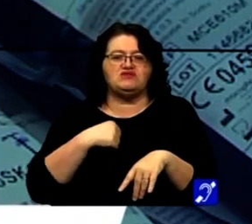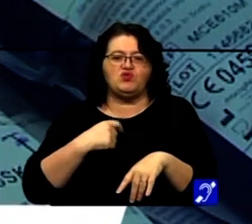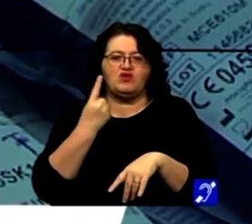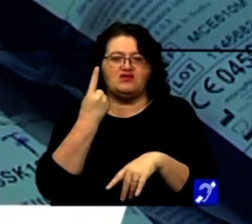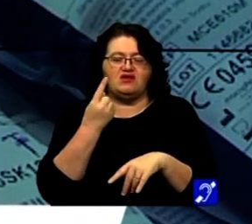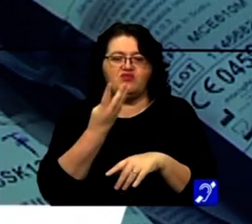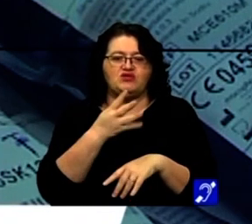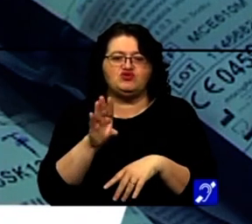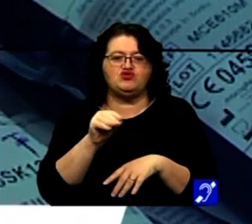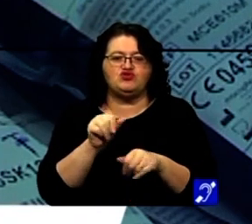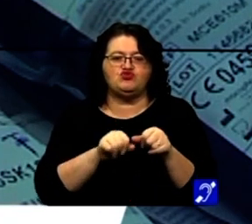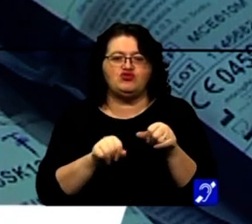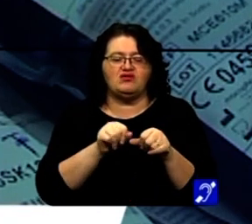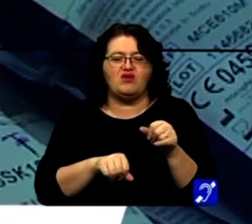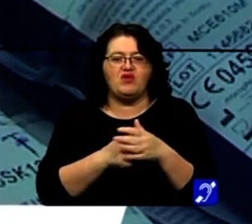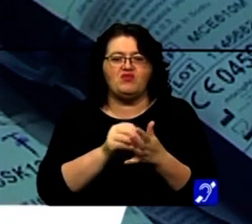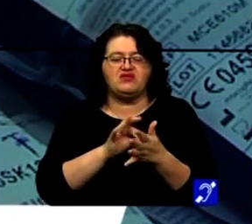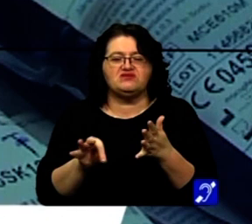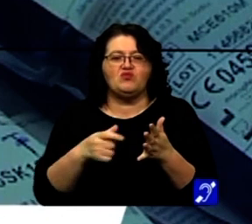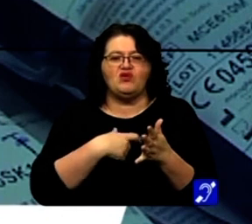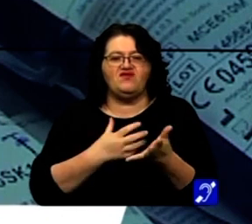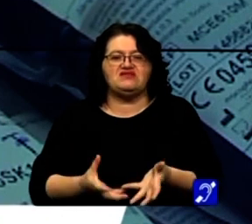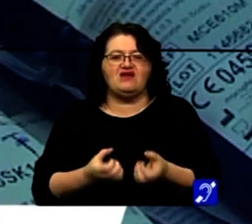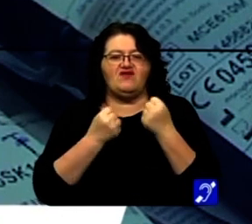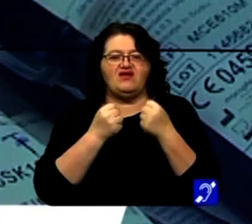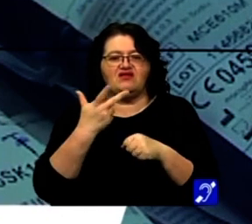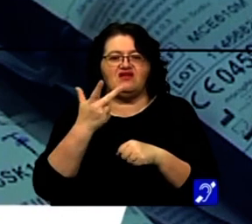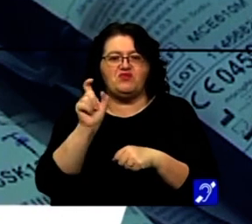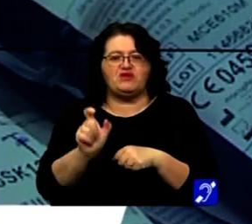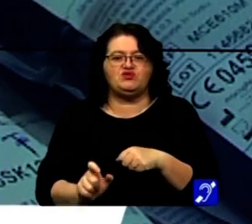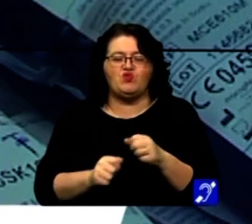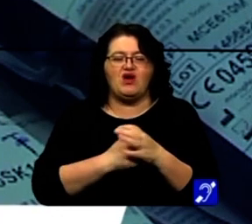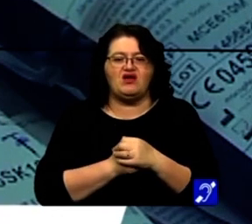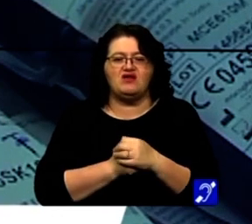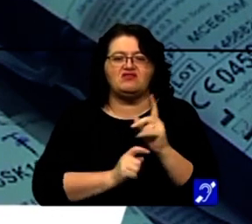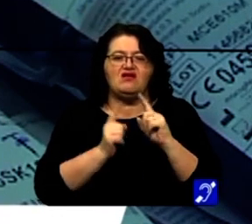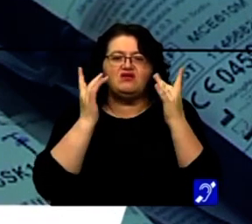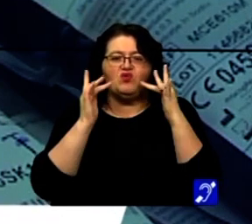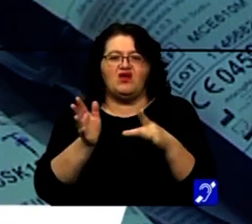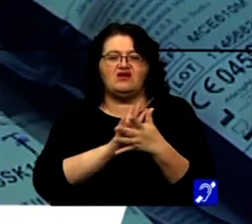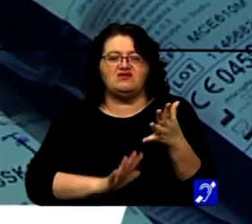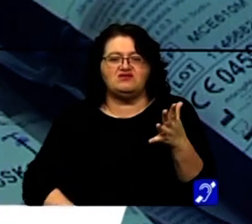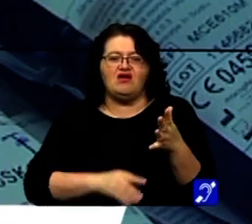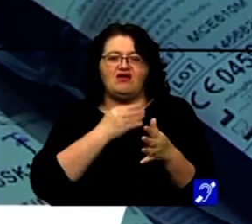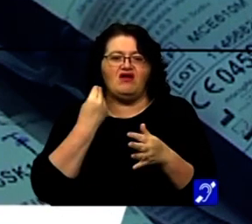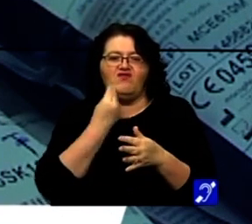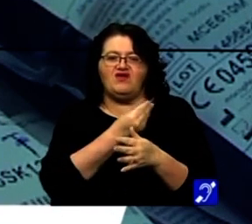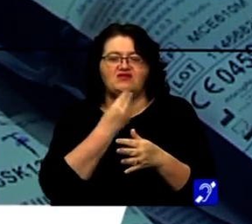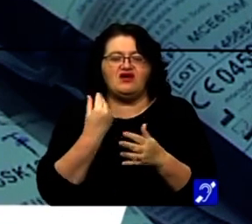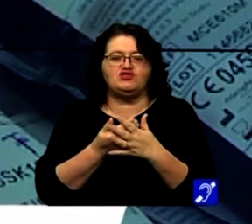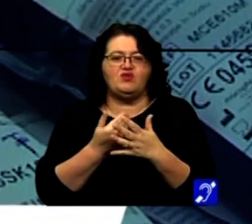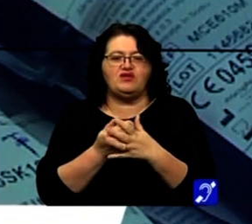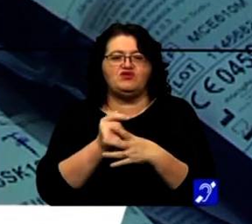adică 450 de mililitri, pot fi salvate chiar și 3 persoane. Însă donarea de sânge are avantaje nu doar